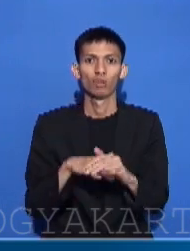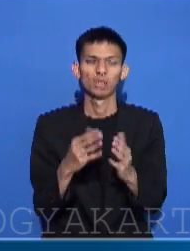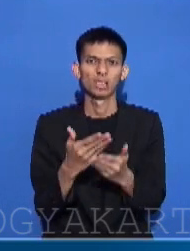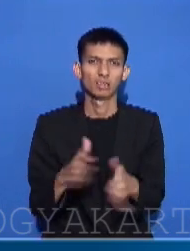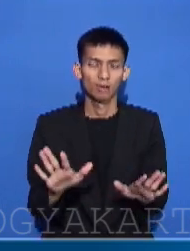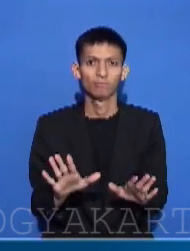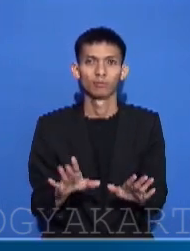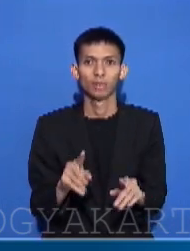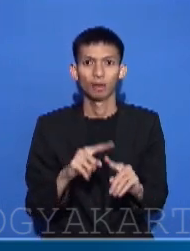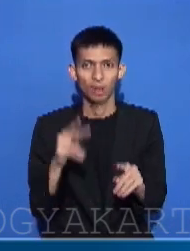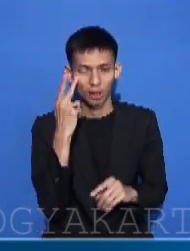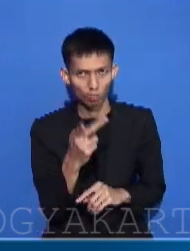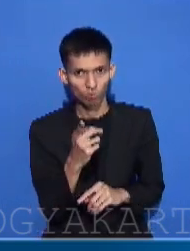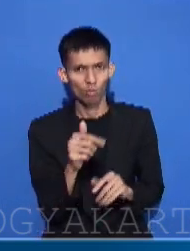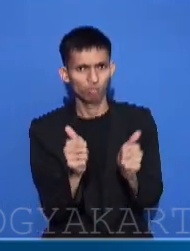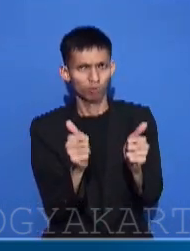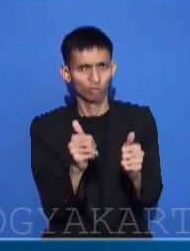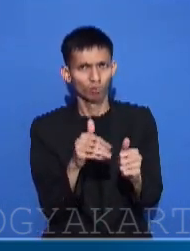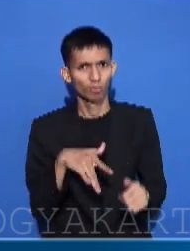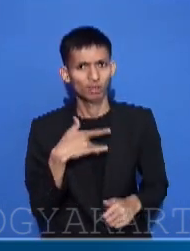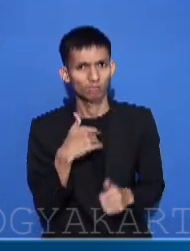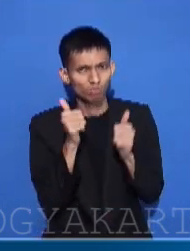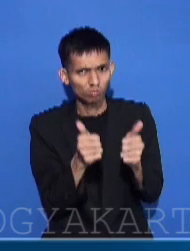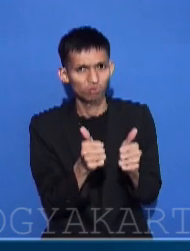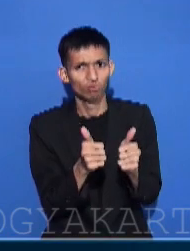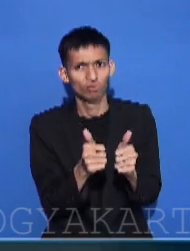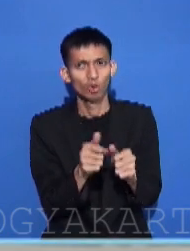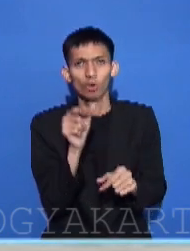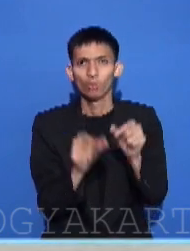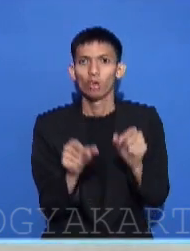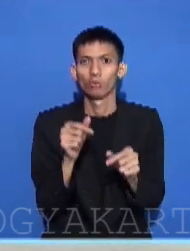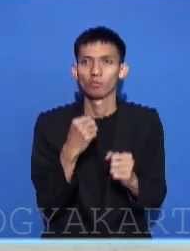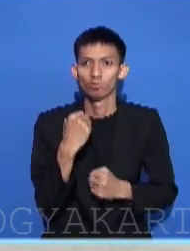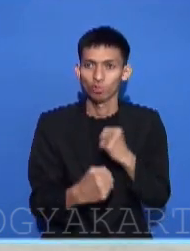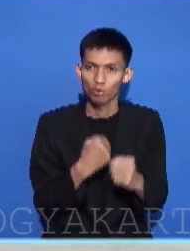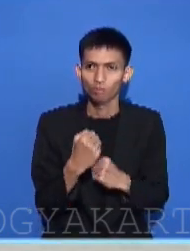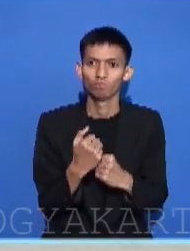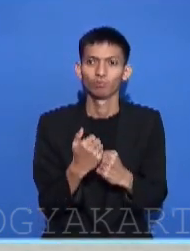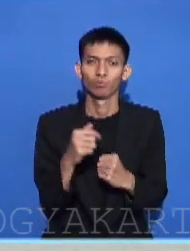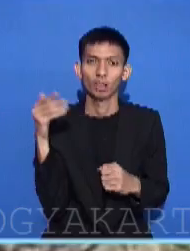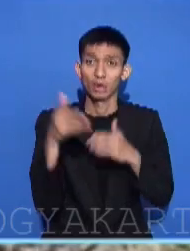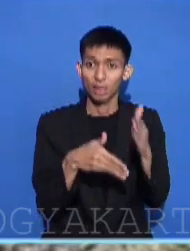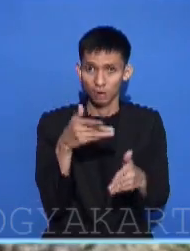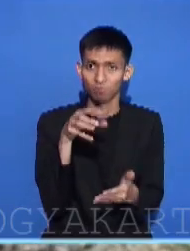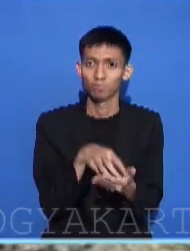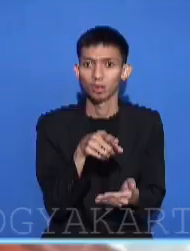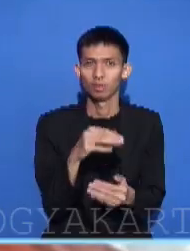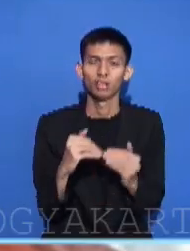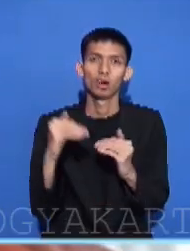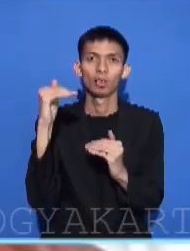perbaikan jalur ini sendiri sudah mulai dirasakan warga sekitar para pelaku usaha menyebut terjadinya peningkatan pengunjung yang datang melalui jalur